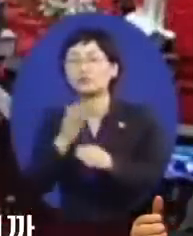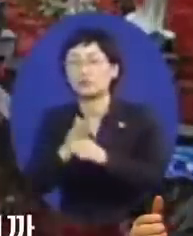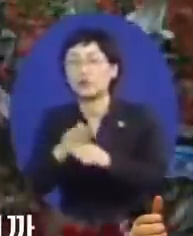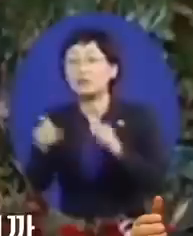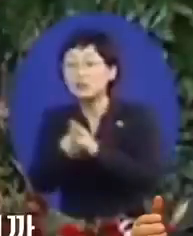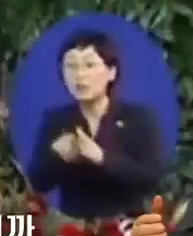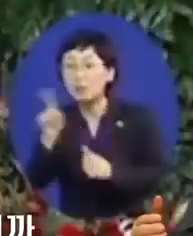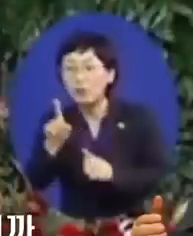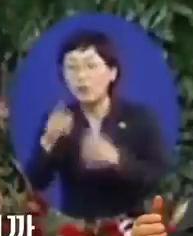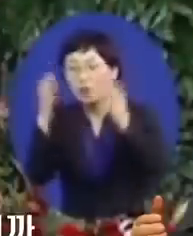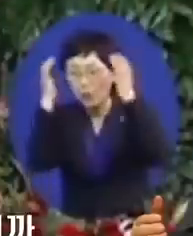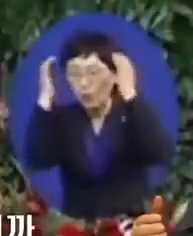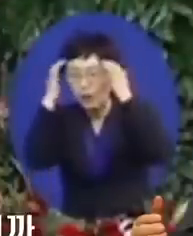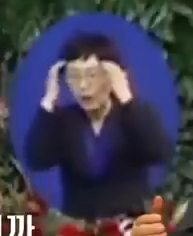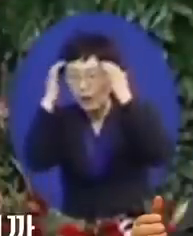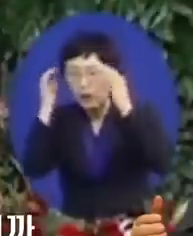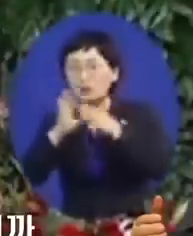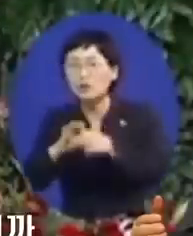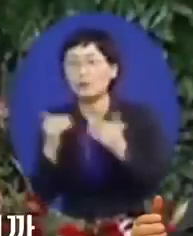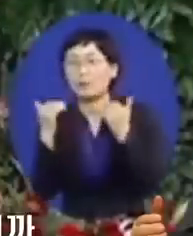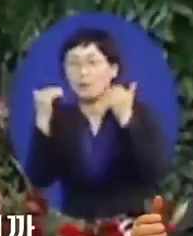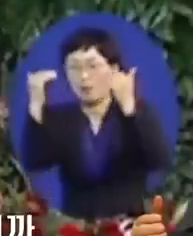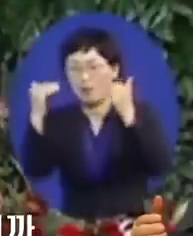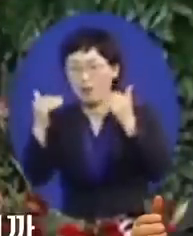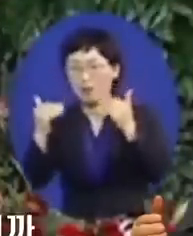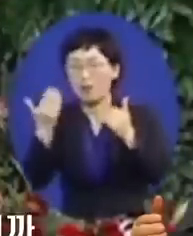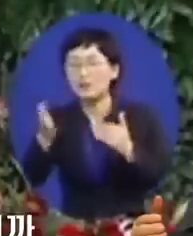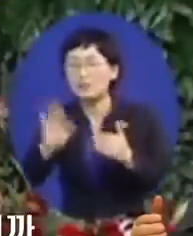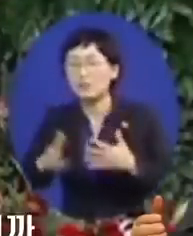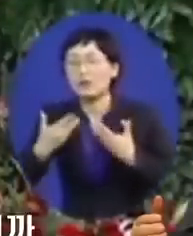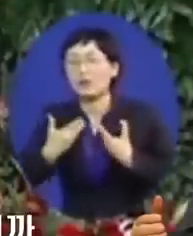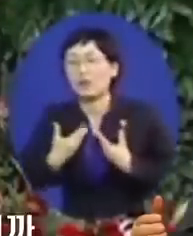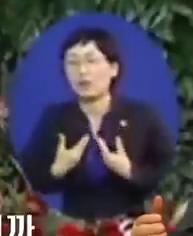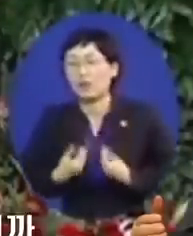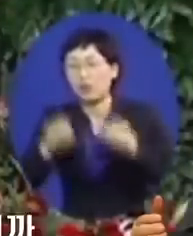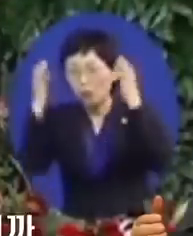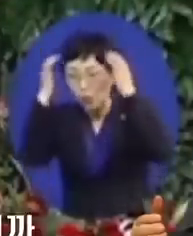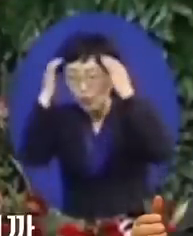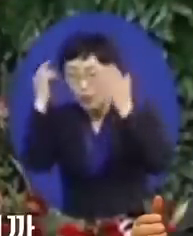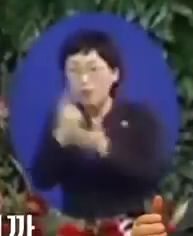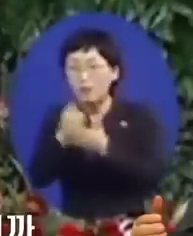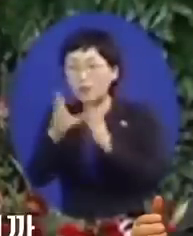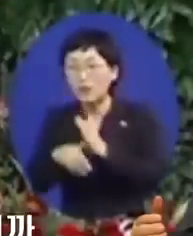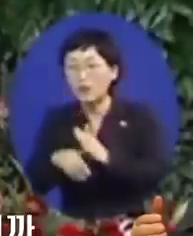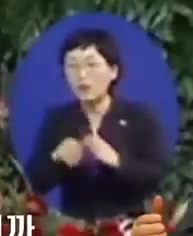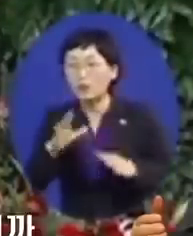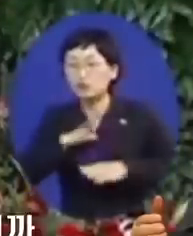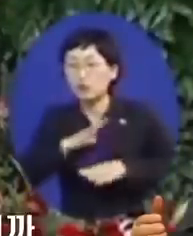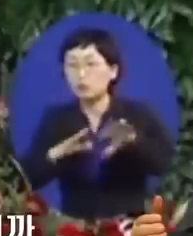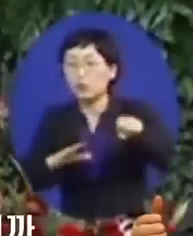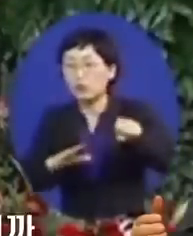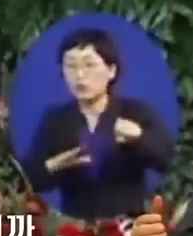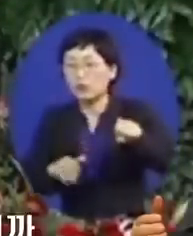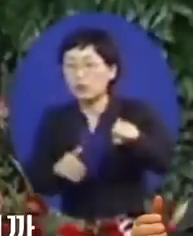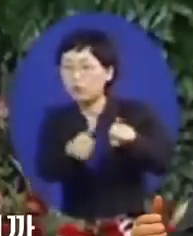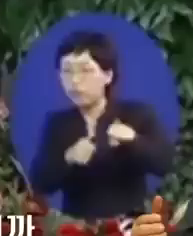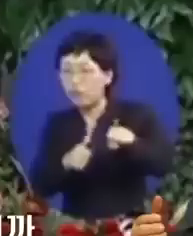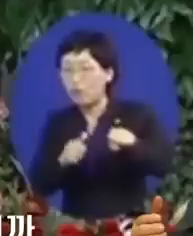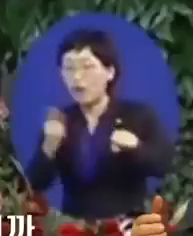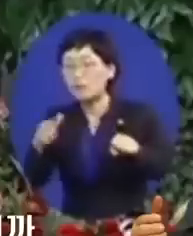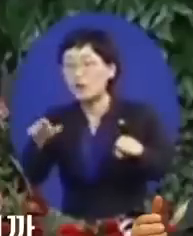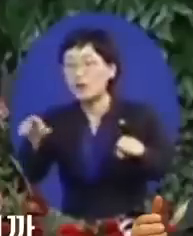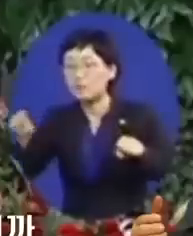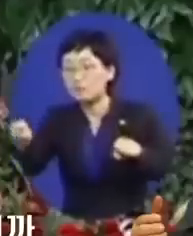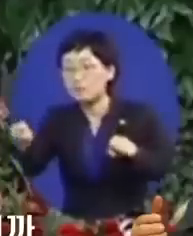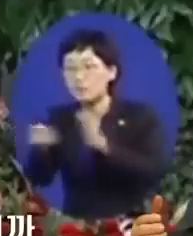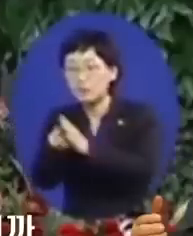고난을 통해 장성하게 됩니다. 그런데 절망적 고난에 처하게 될 때 두려움의 손잡이를 잡고 물러설지 아니면 믿음의 손잡이를